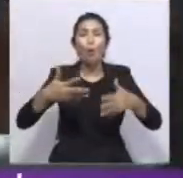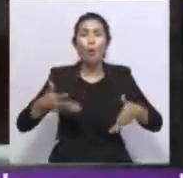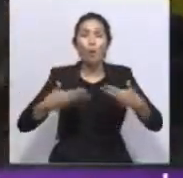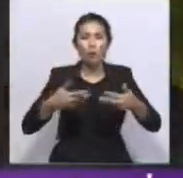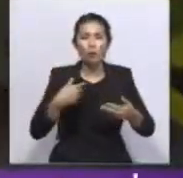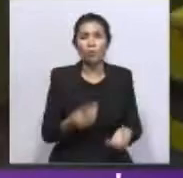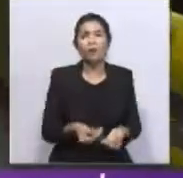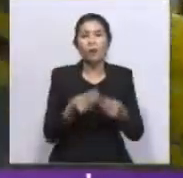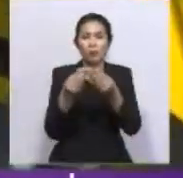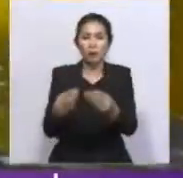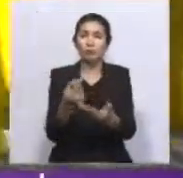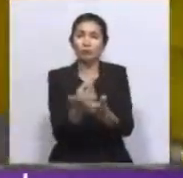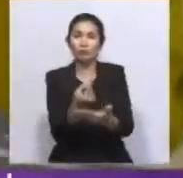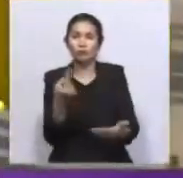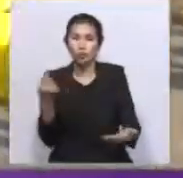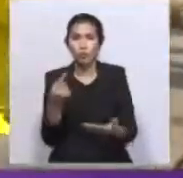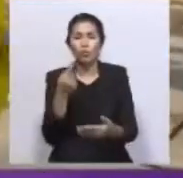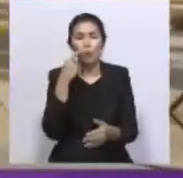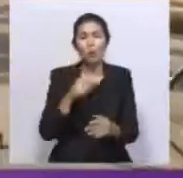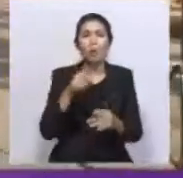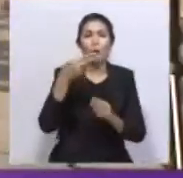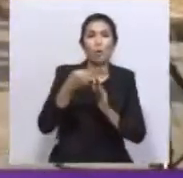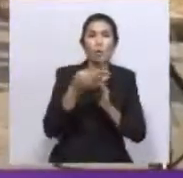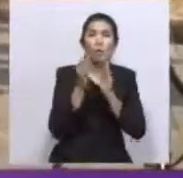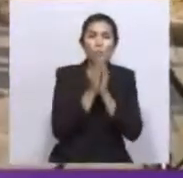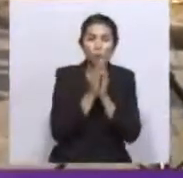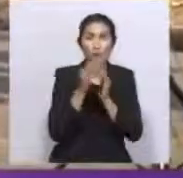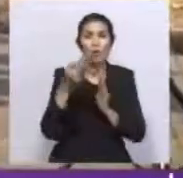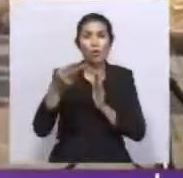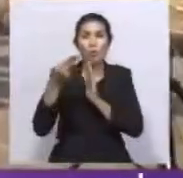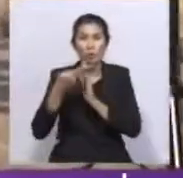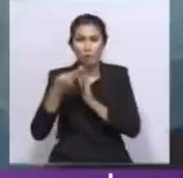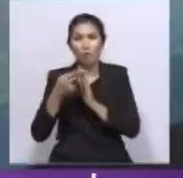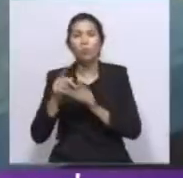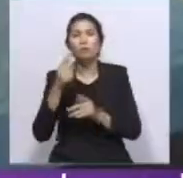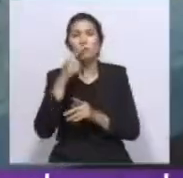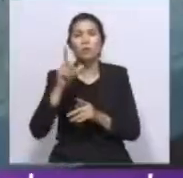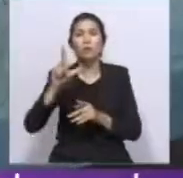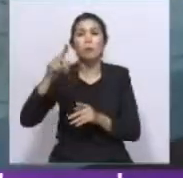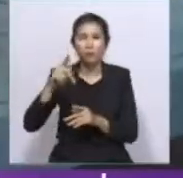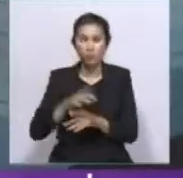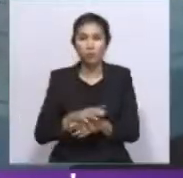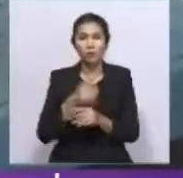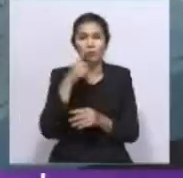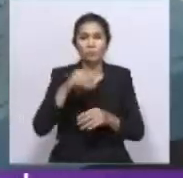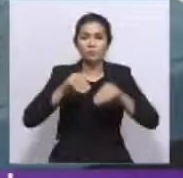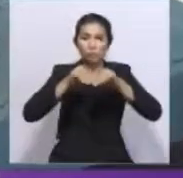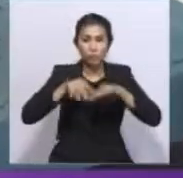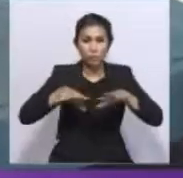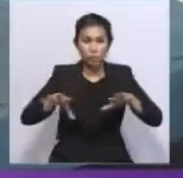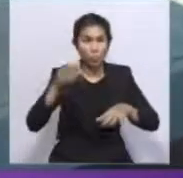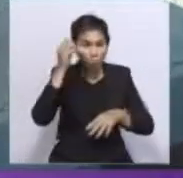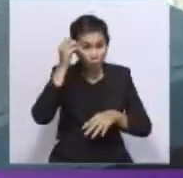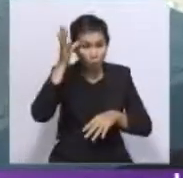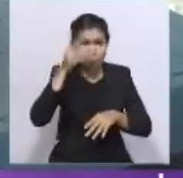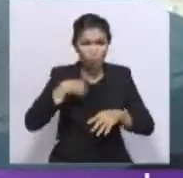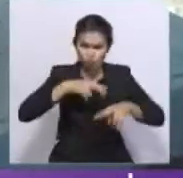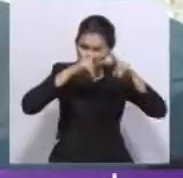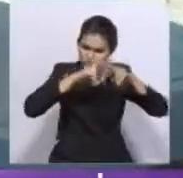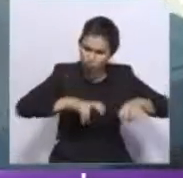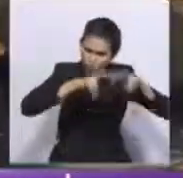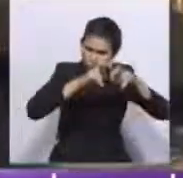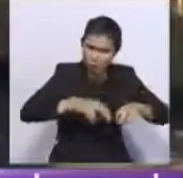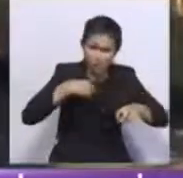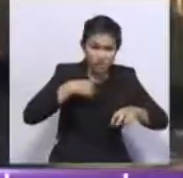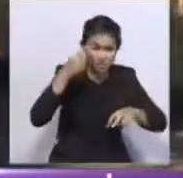ให้กับผู้แทนจังหวัดอุดรธานีหนองบัวลำพูเลยและหนองคายซึ่งเป็นงานขยายผลองค์ความรู้จากผลงานการวิจัยสิ่ง